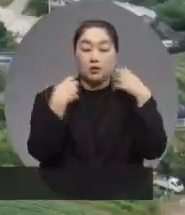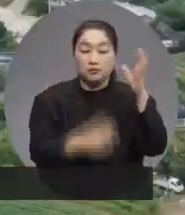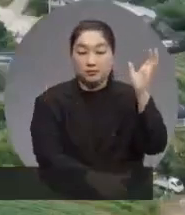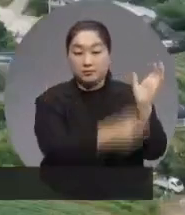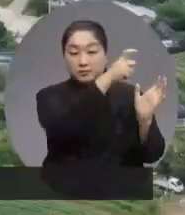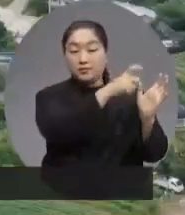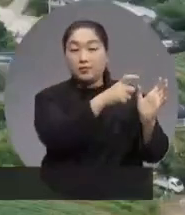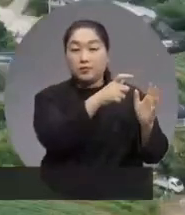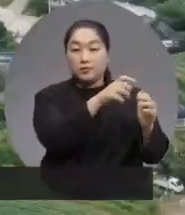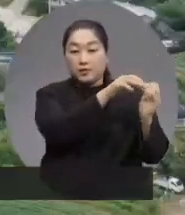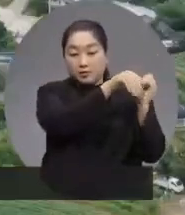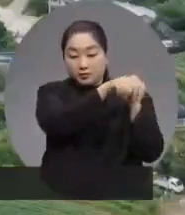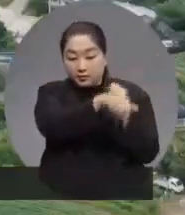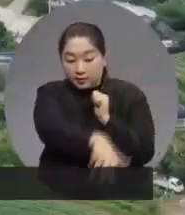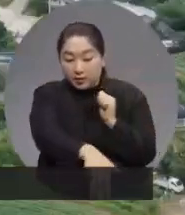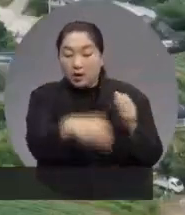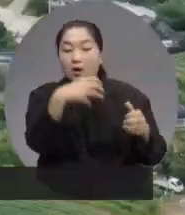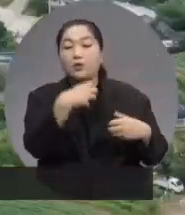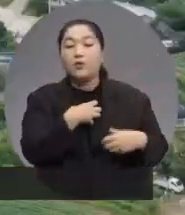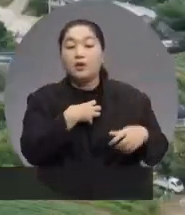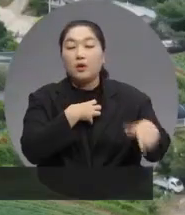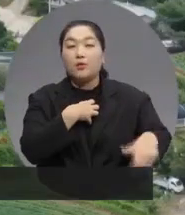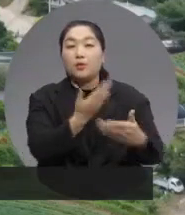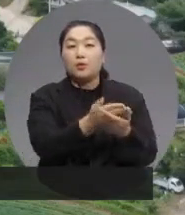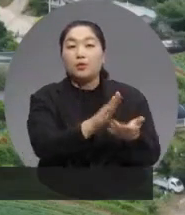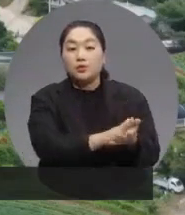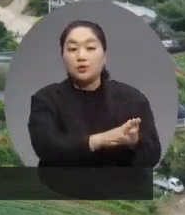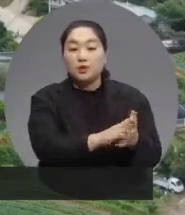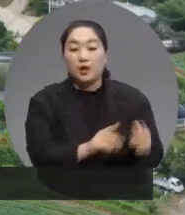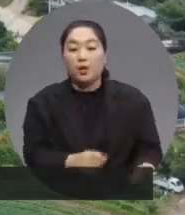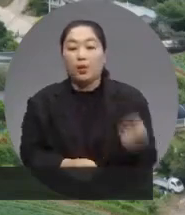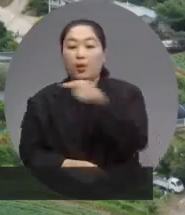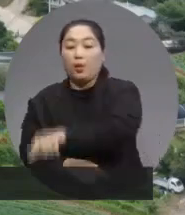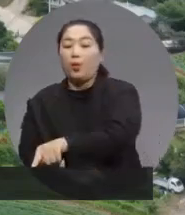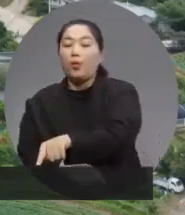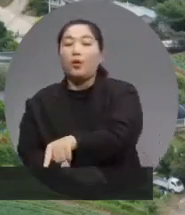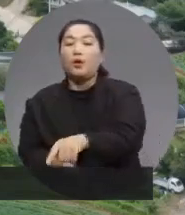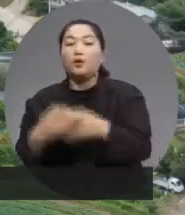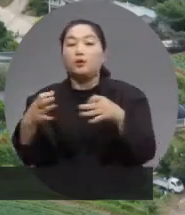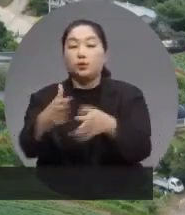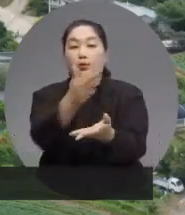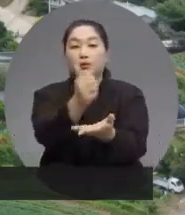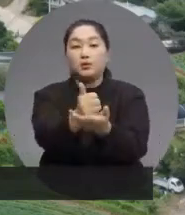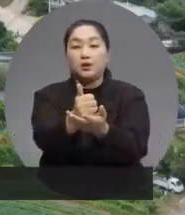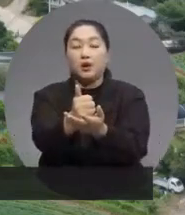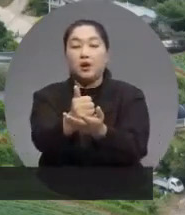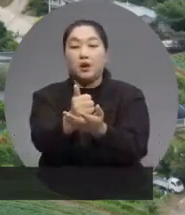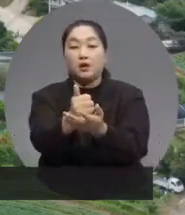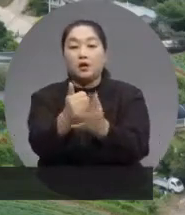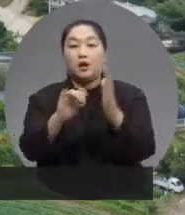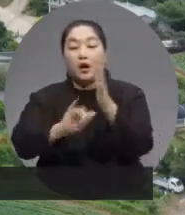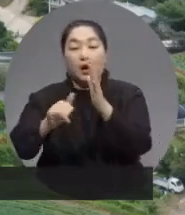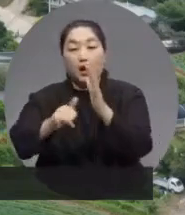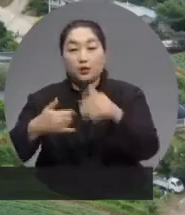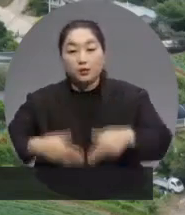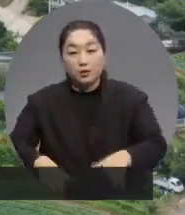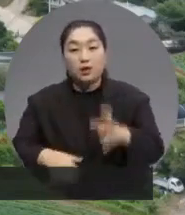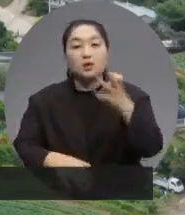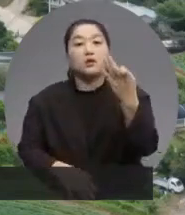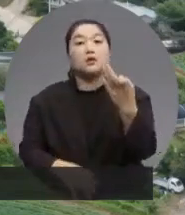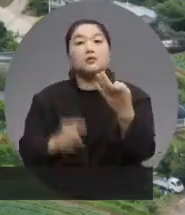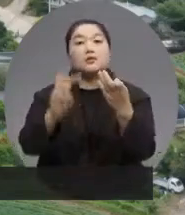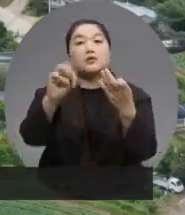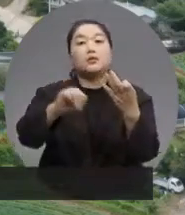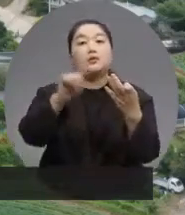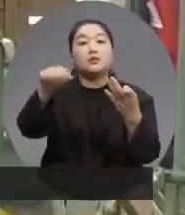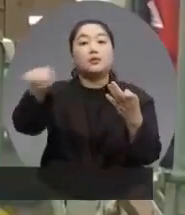급경사지 붕괴 위험 지역에 옹벽을 정비하는 공사인데, 다리를 건너가면 김영환 지사와 가족이 소유한 14만 제곱미터의